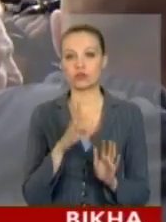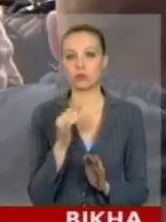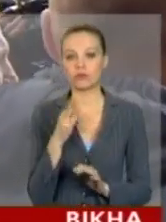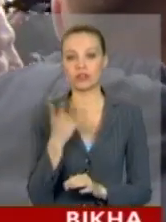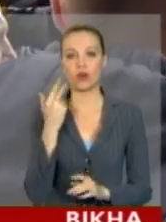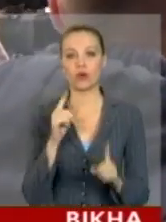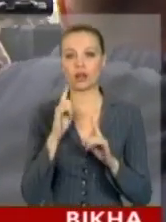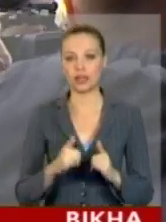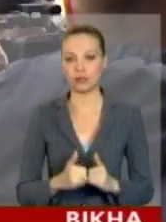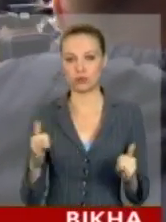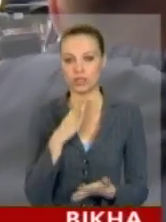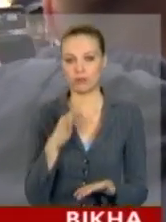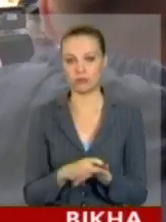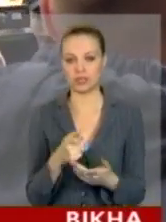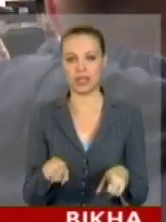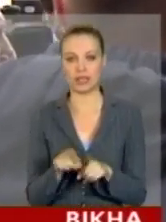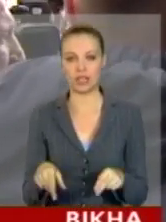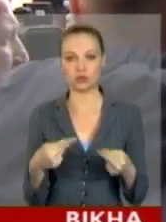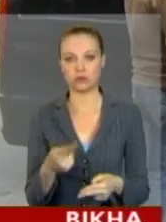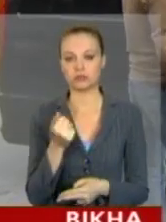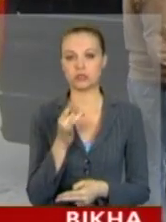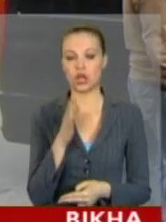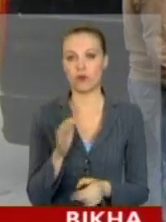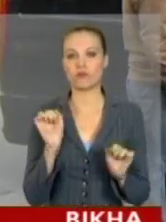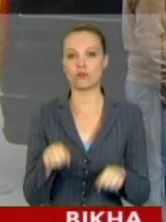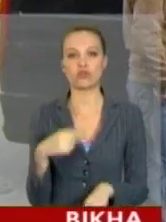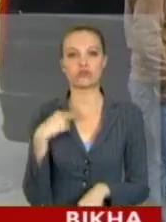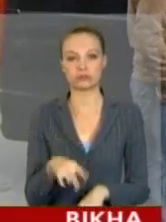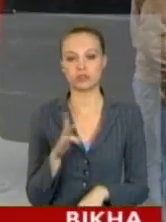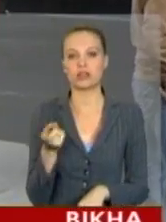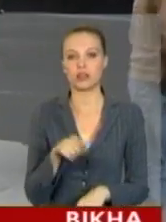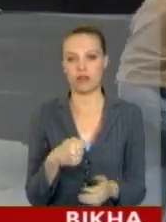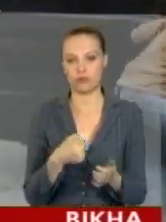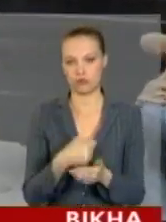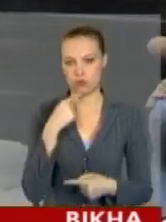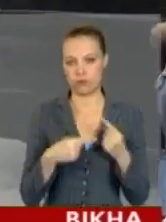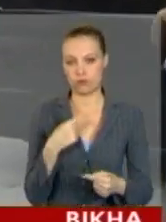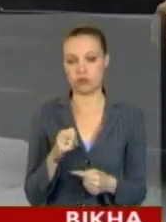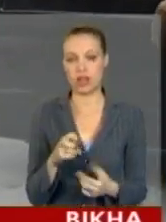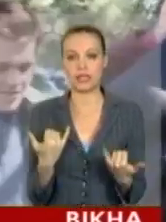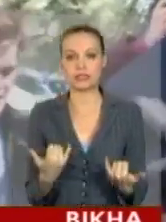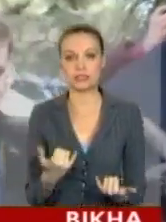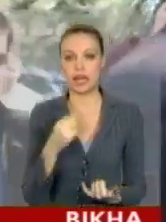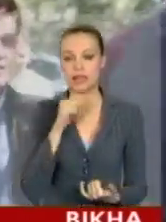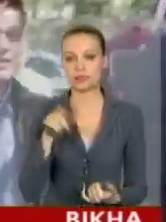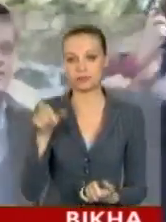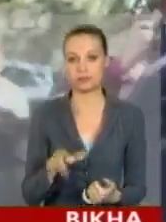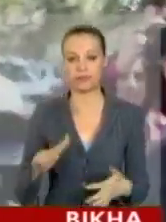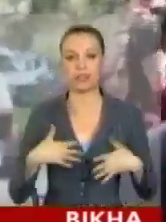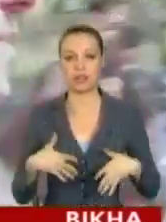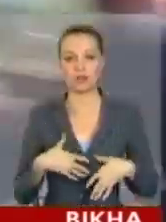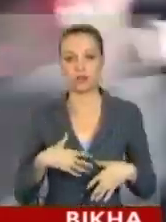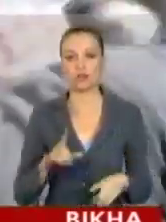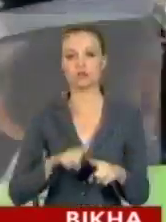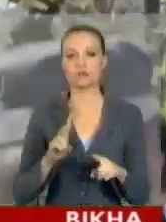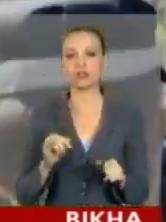коли Рада посилила відповідальність за такі злочини, Царьов може загреміти навіть довічно. Проте зараз винуватець у Криму. На